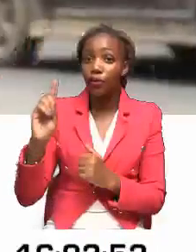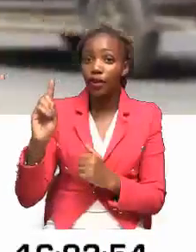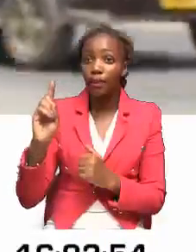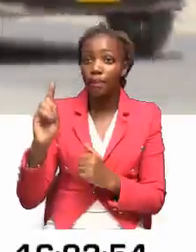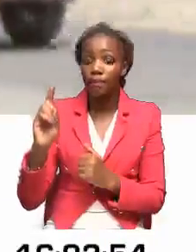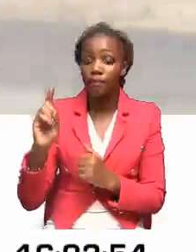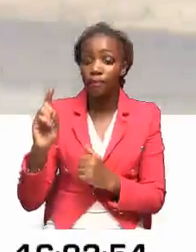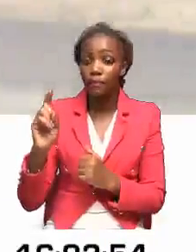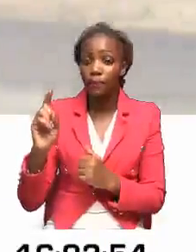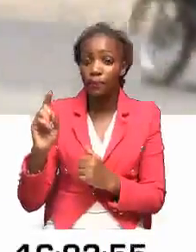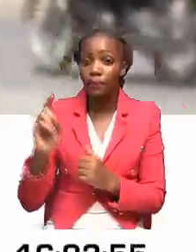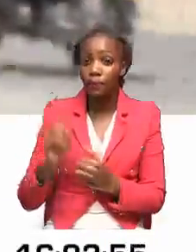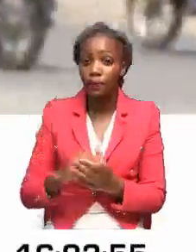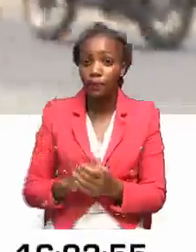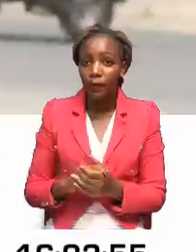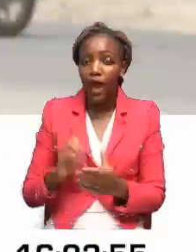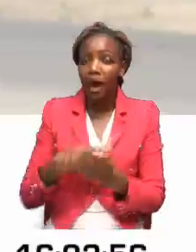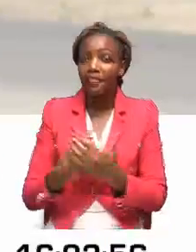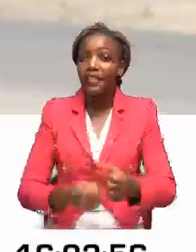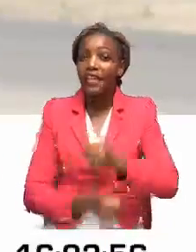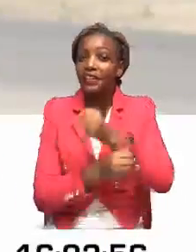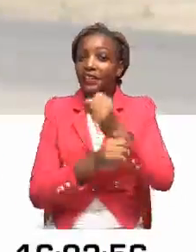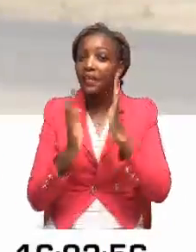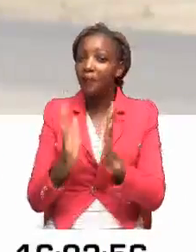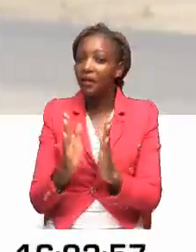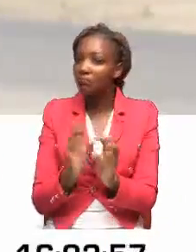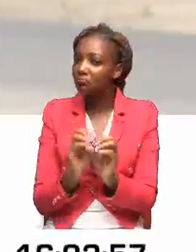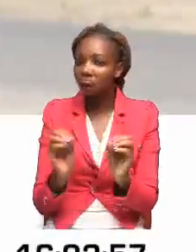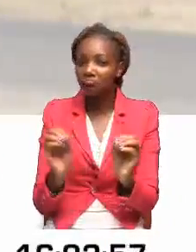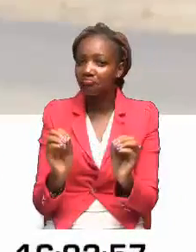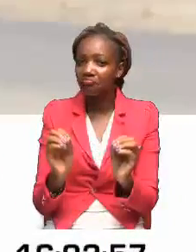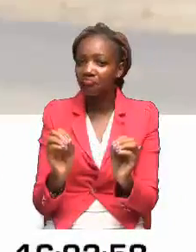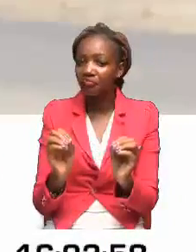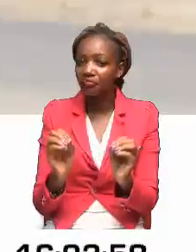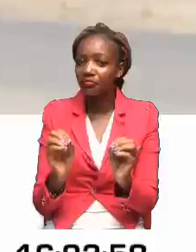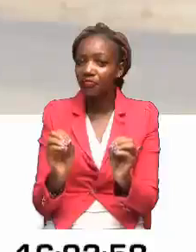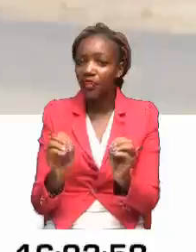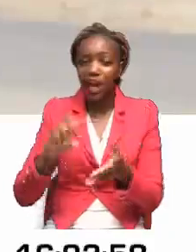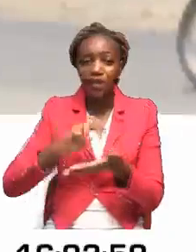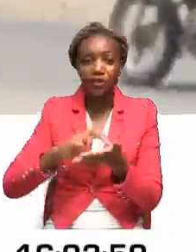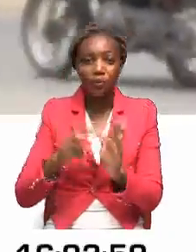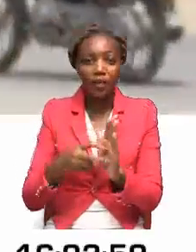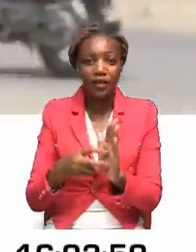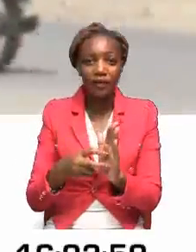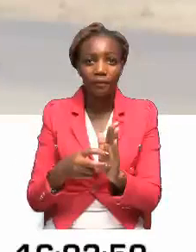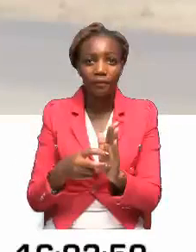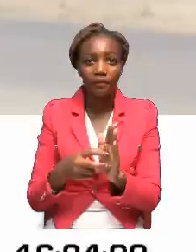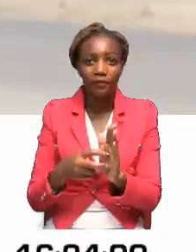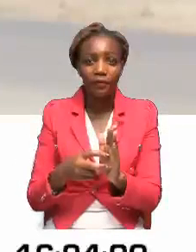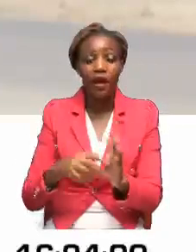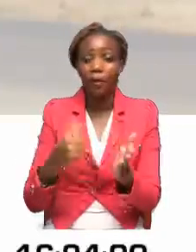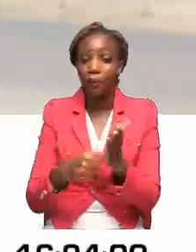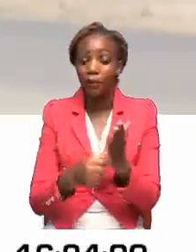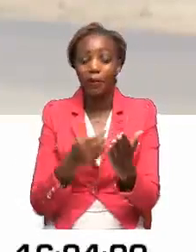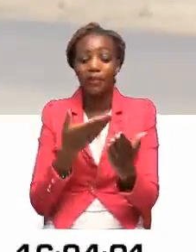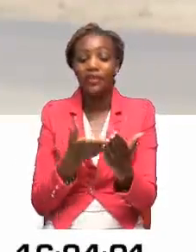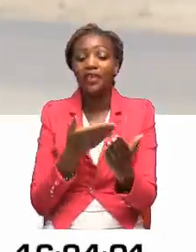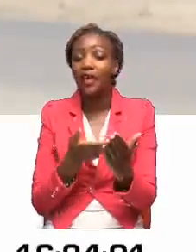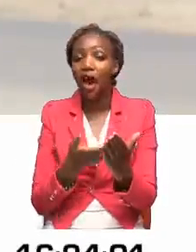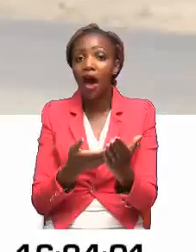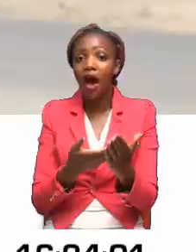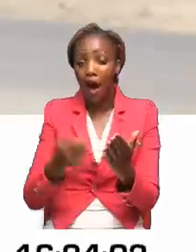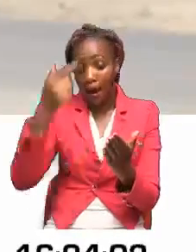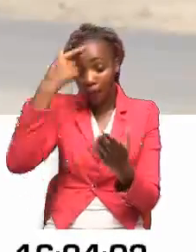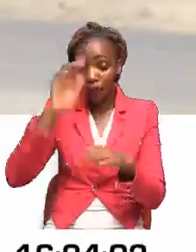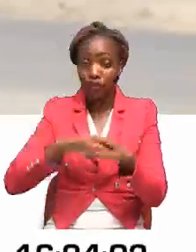bila kuwa na assistant. Kwa hivyo hiyo ndio sana sana imemletea shida, sababu angekuwa